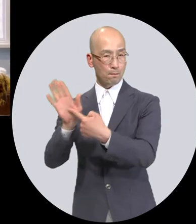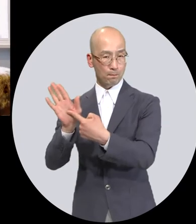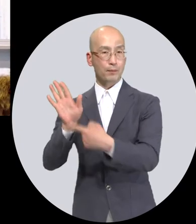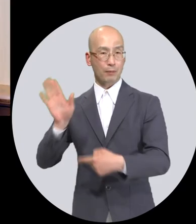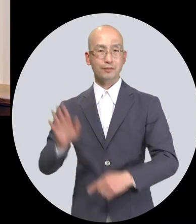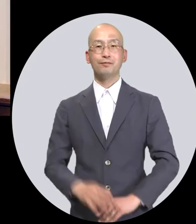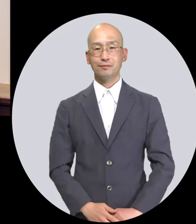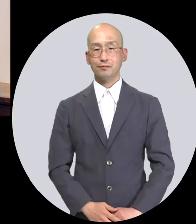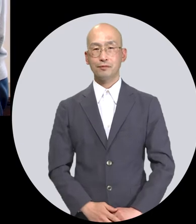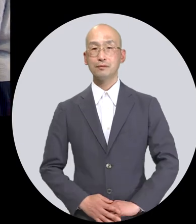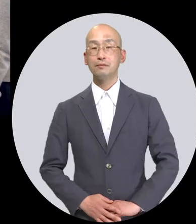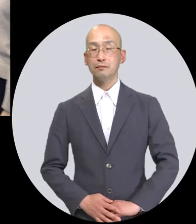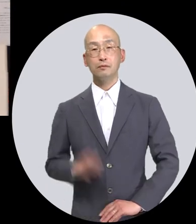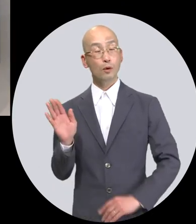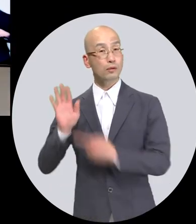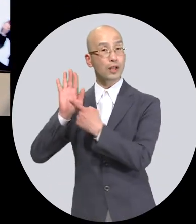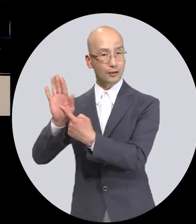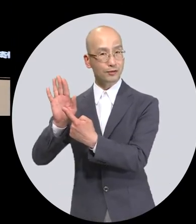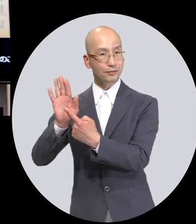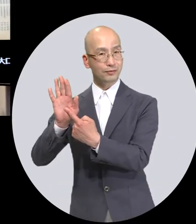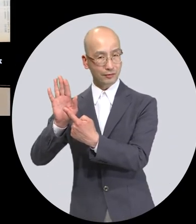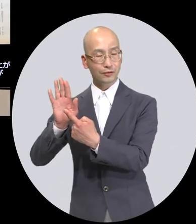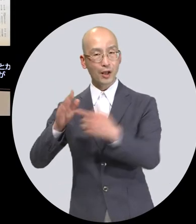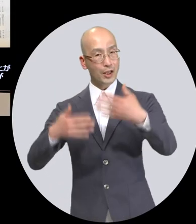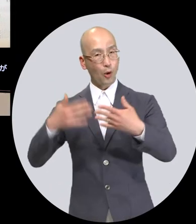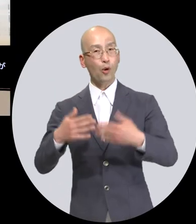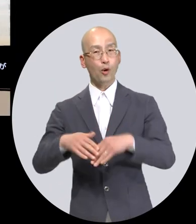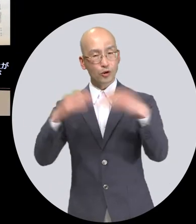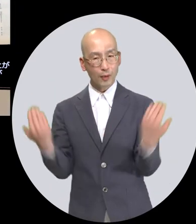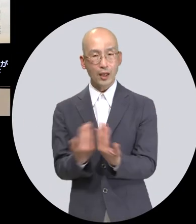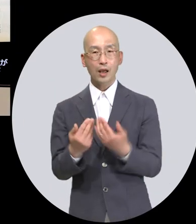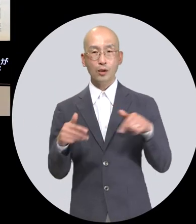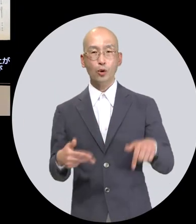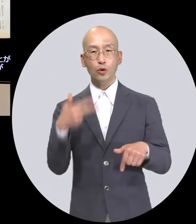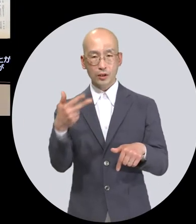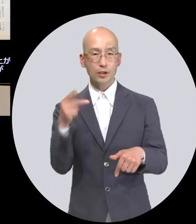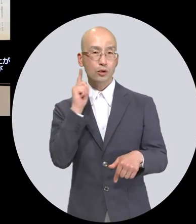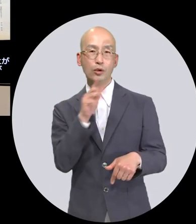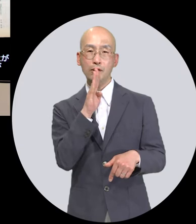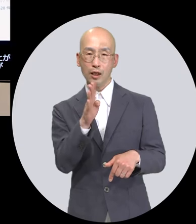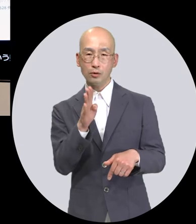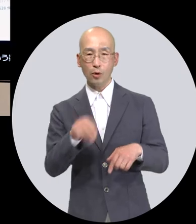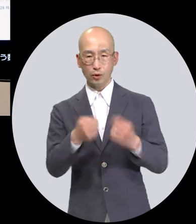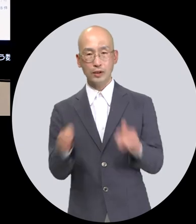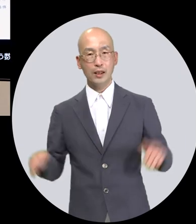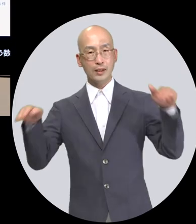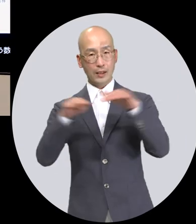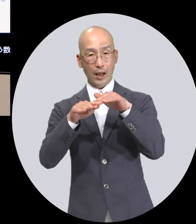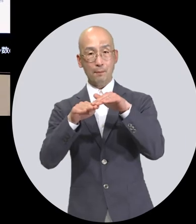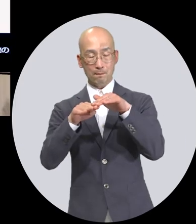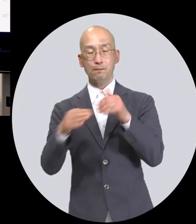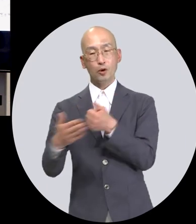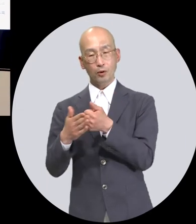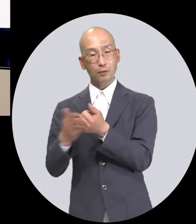。 ここで映像流す映像はすべて京都市聴覚言語障害センター